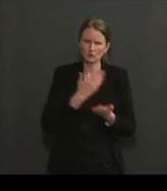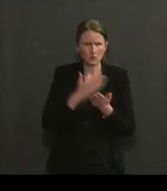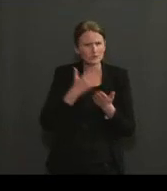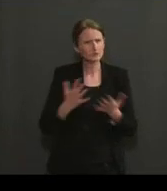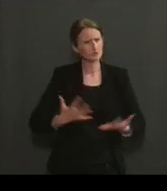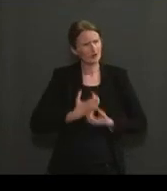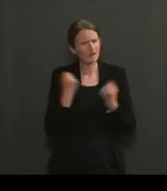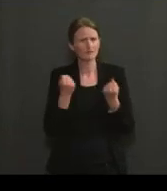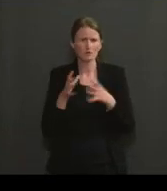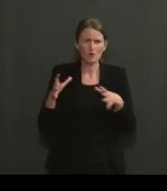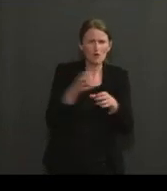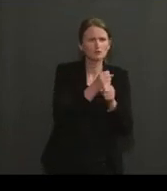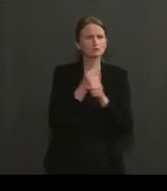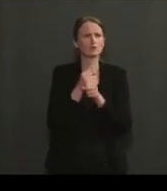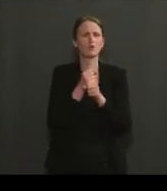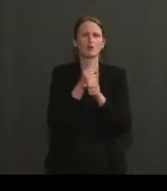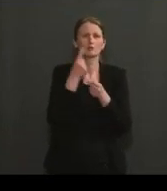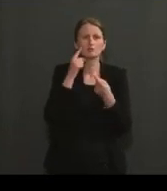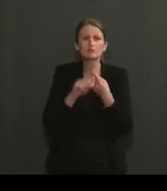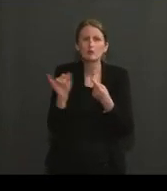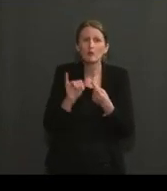santé et aller vers de nouveaux assouplissements,